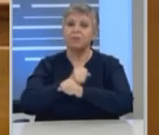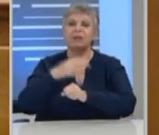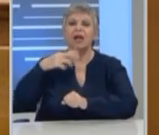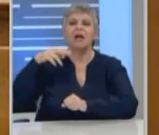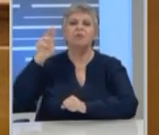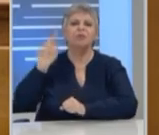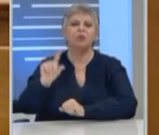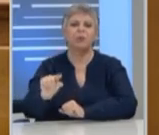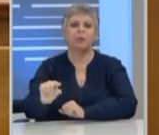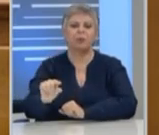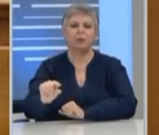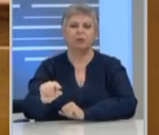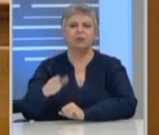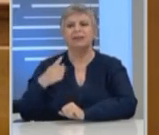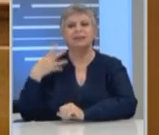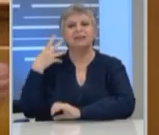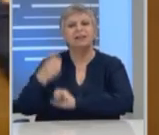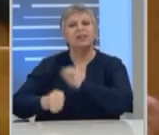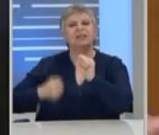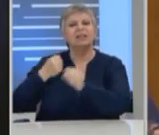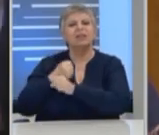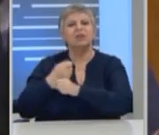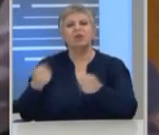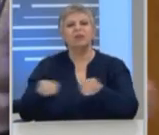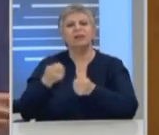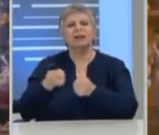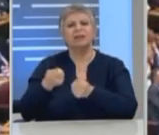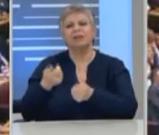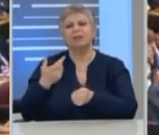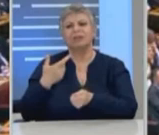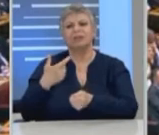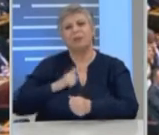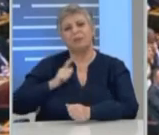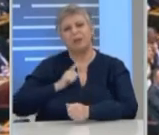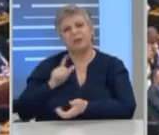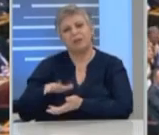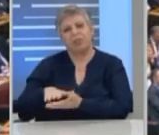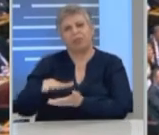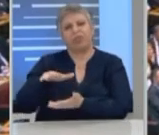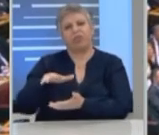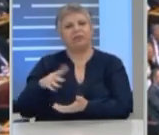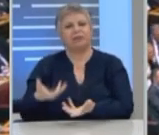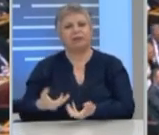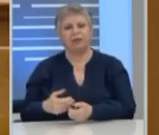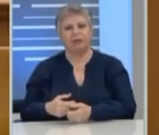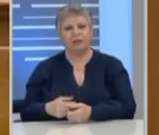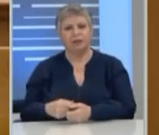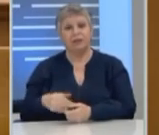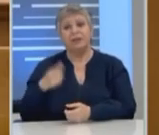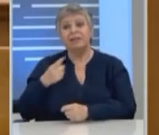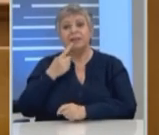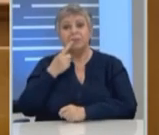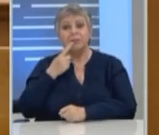4 χρόνια τι κάνατε? Τα αφήνατε να αυγατήσουν. Μιλάτε εσείς που πήρατε το χρέος